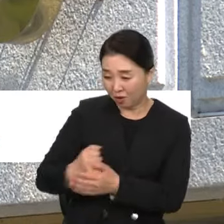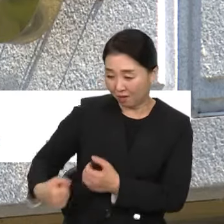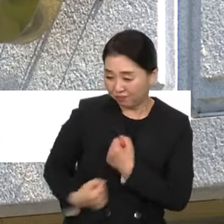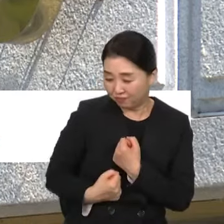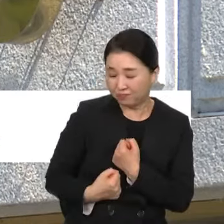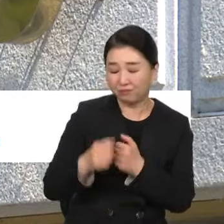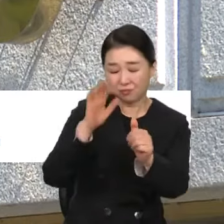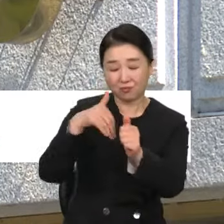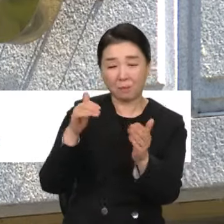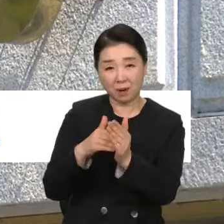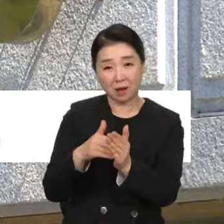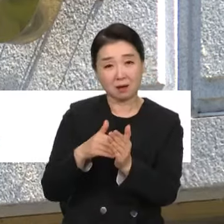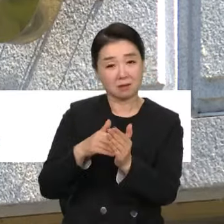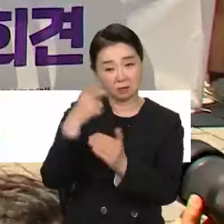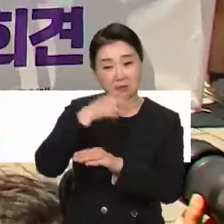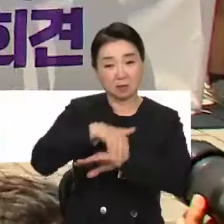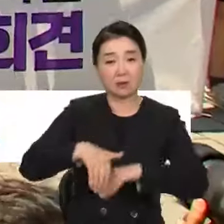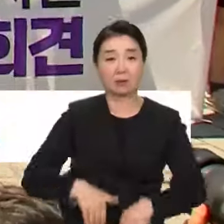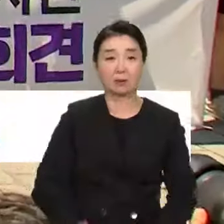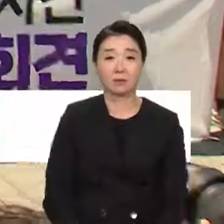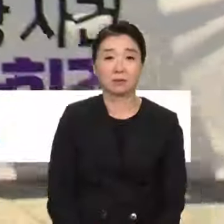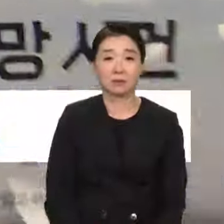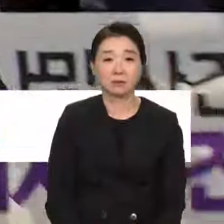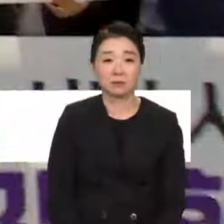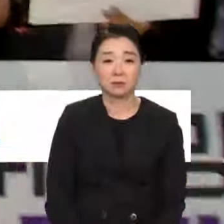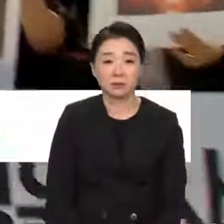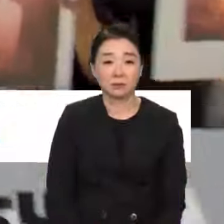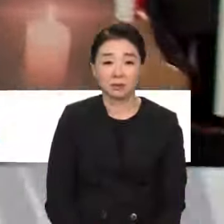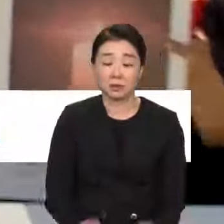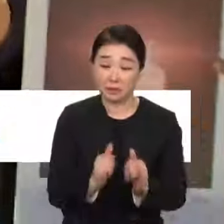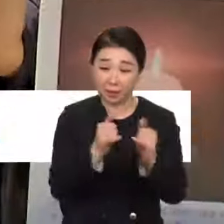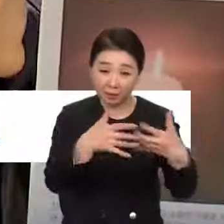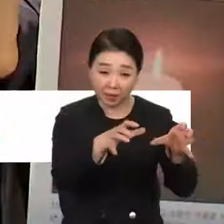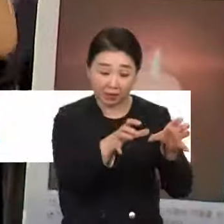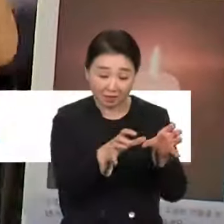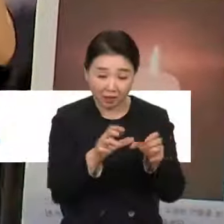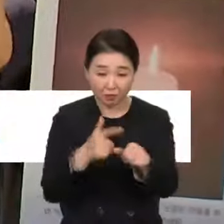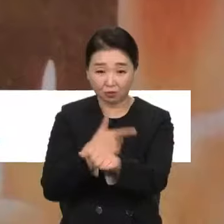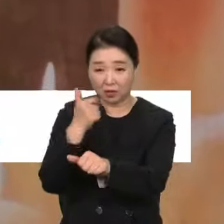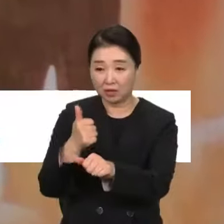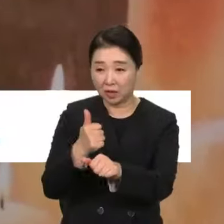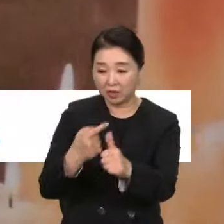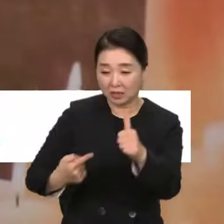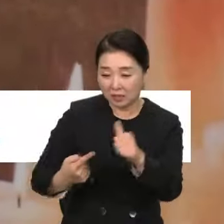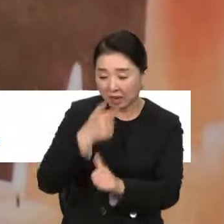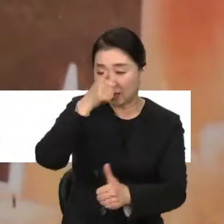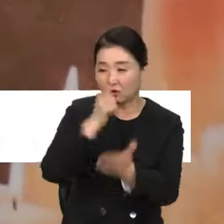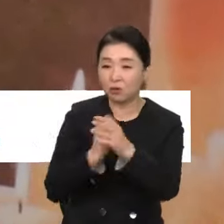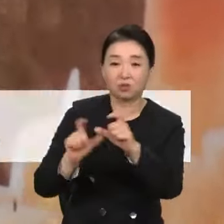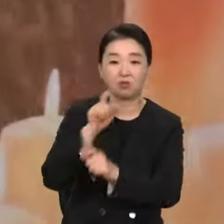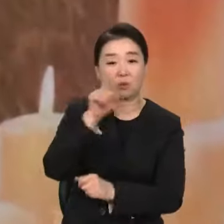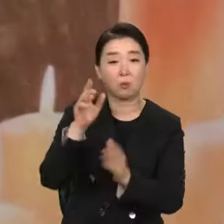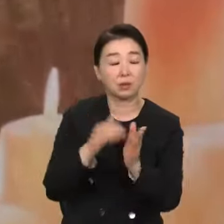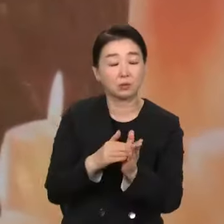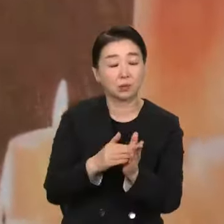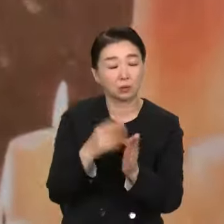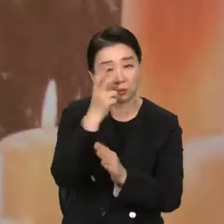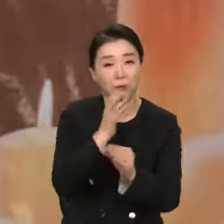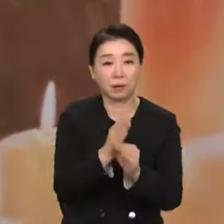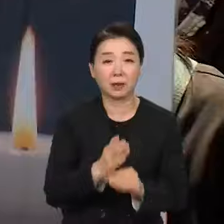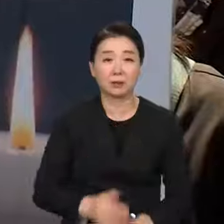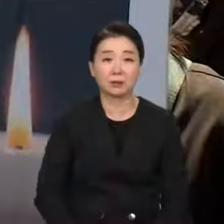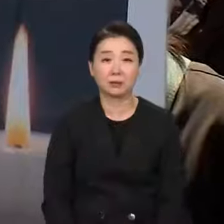채 출석을 요구한 상태입니다. 또 시민단체에서 중대장을 살인 혐의로 추가 고발함에 따라 조사를 이어가고